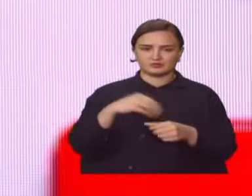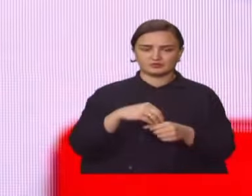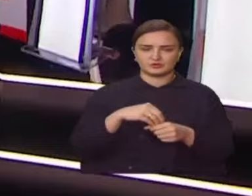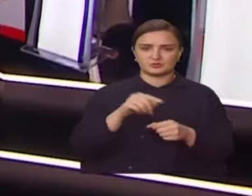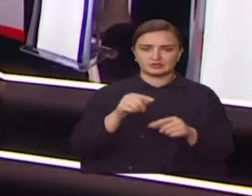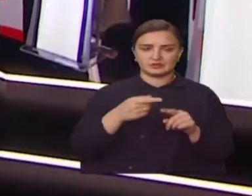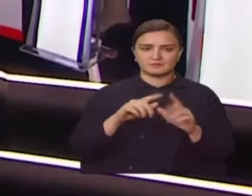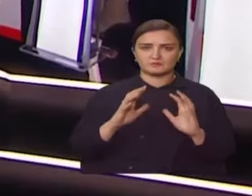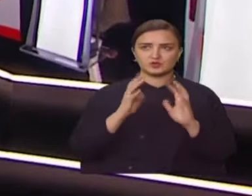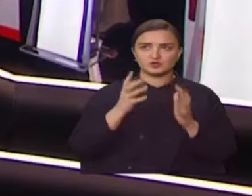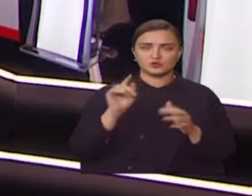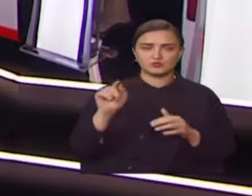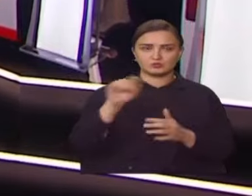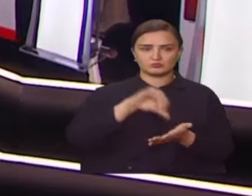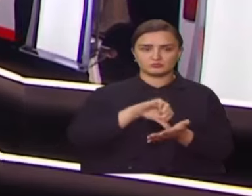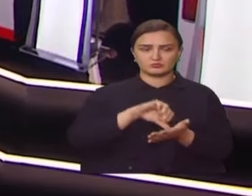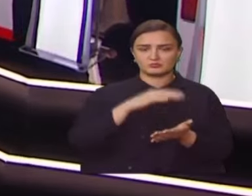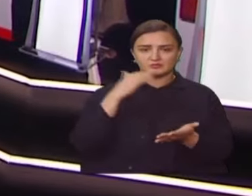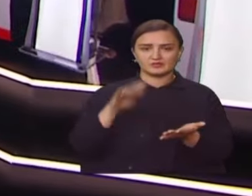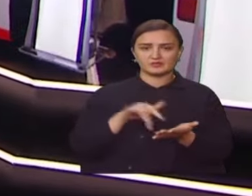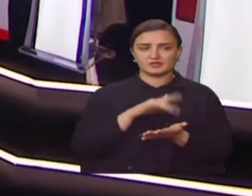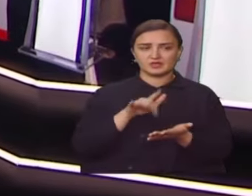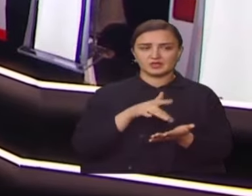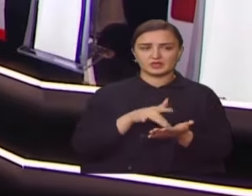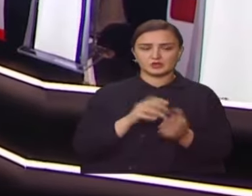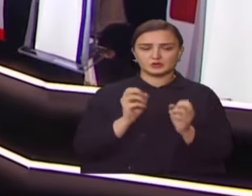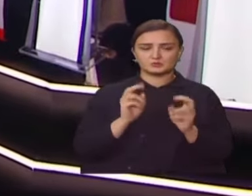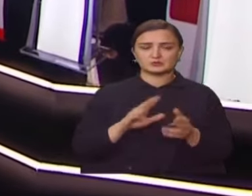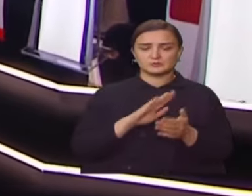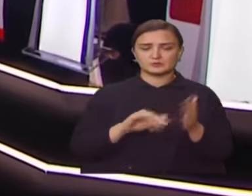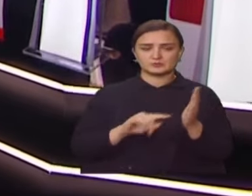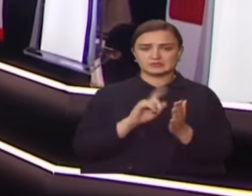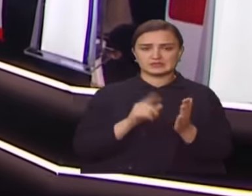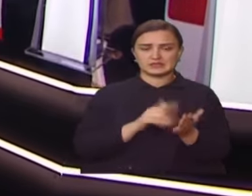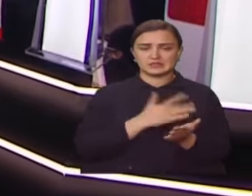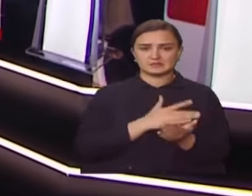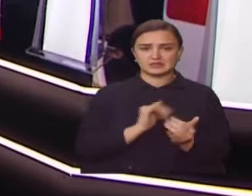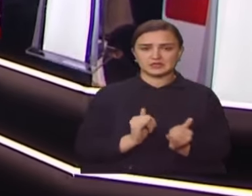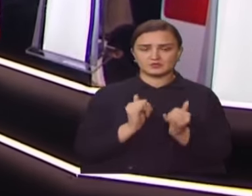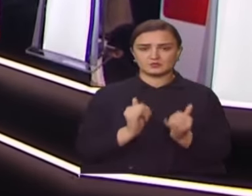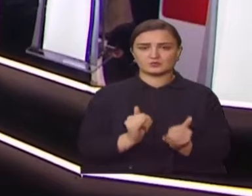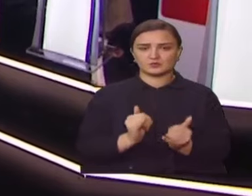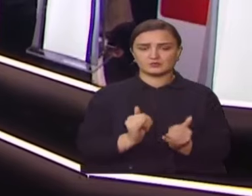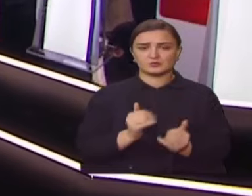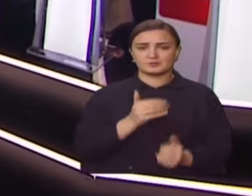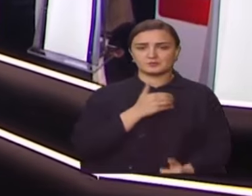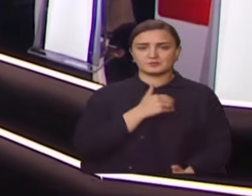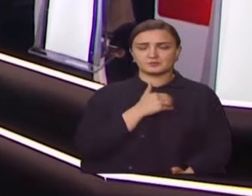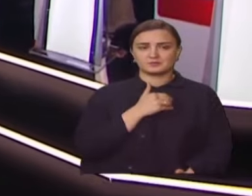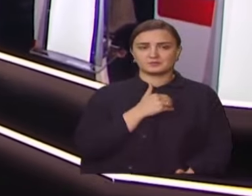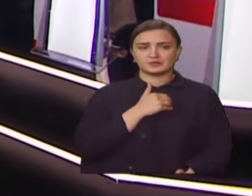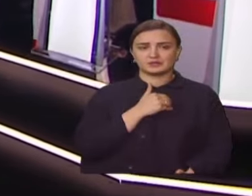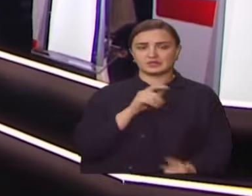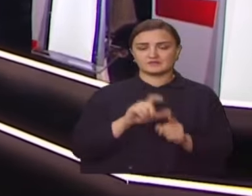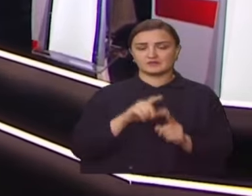იმ გლობალურ მისიებში, რომელიც სხვადასხვა ქვეყანაში გლობალური უსაფრთხოების საკითხებს ემსახურებოდა. და მინდა